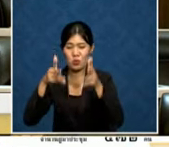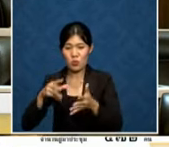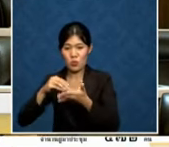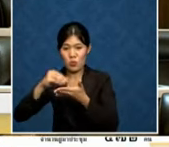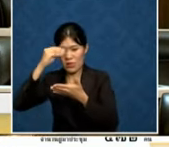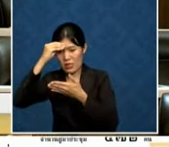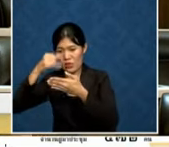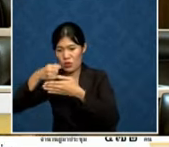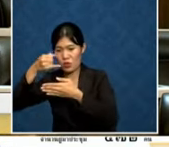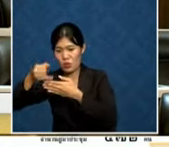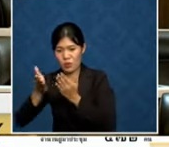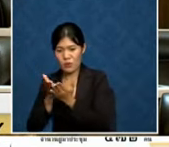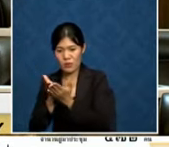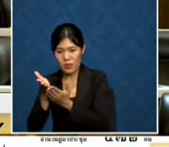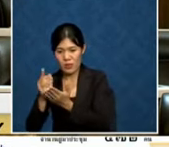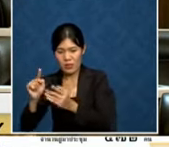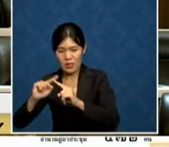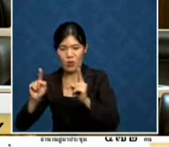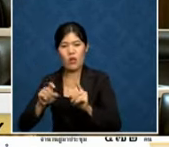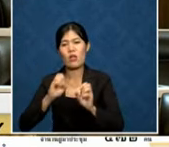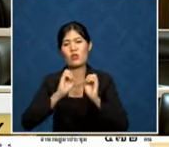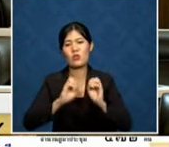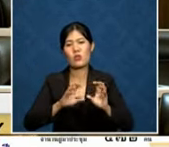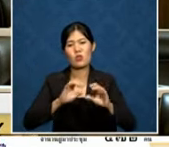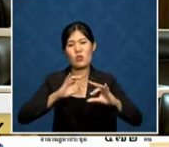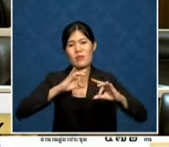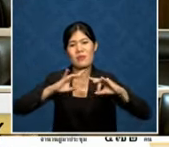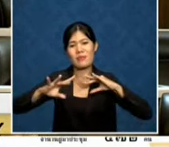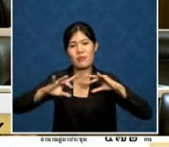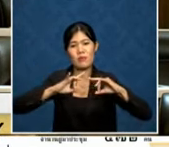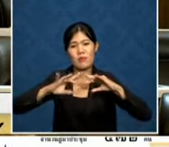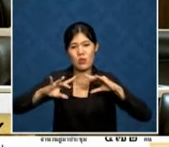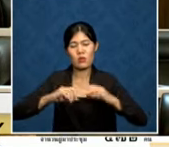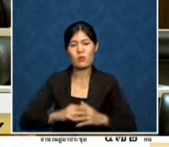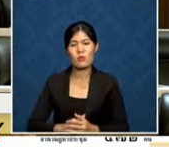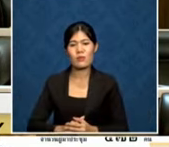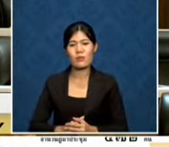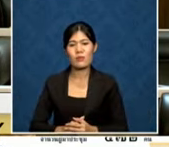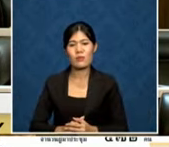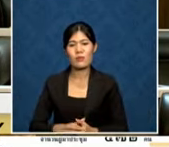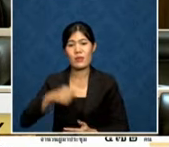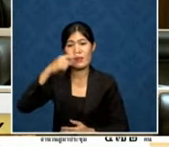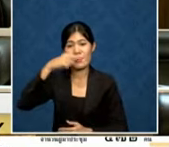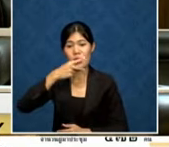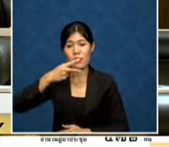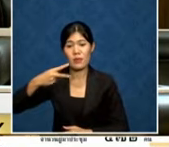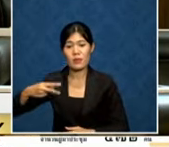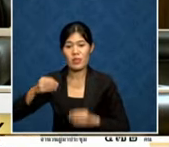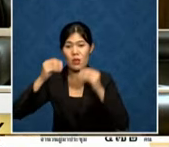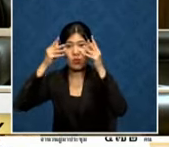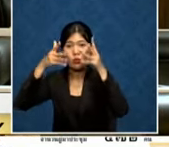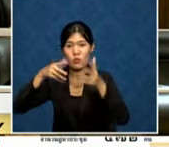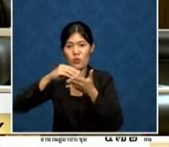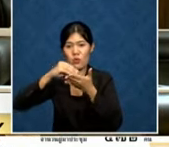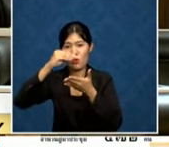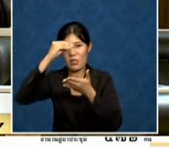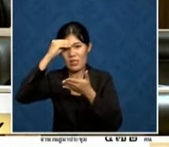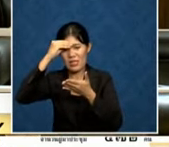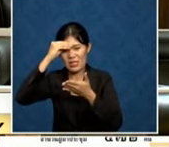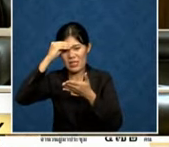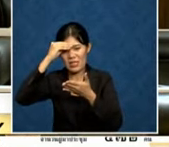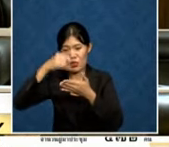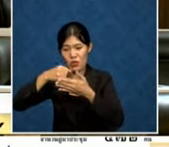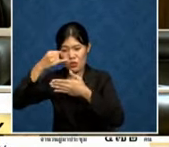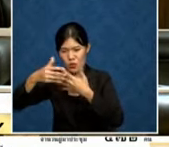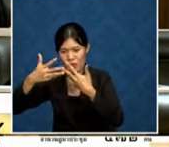เมื่ออ้างอิงจากข้อมูลของสพฐทางด้านภาษาไทยมีครูที่จบมาไม่ตรงสายสูงสุดมากถึง